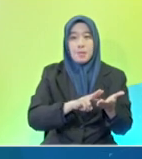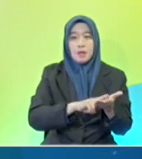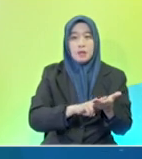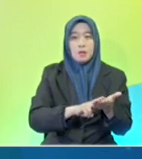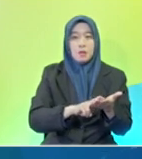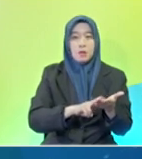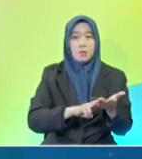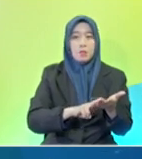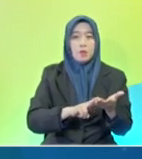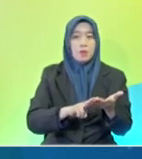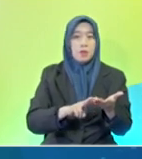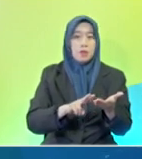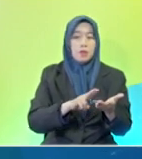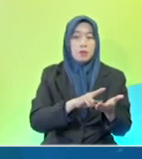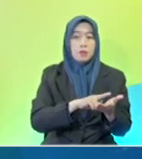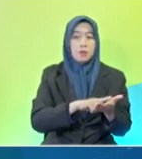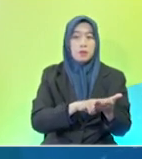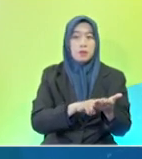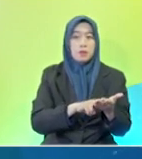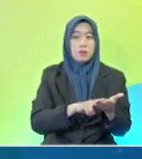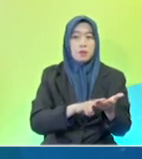Zalikal kitabu la